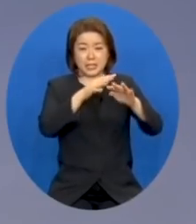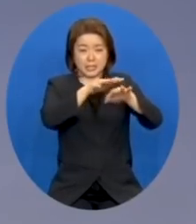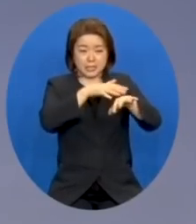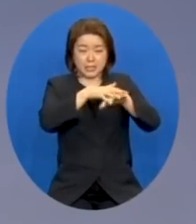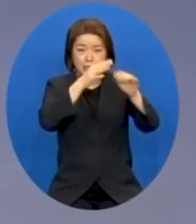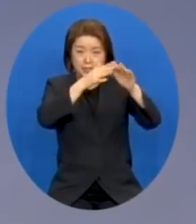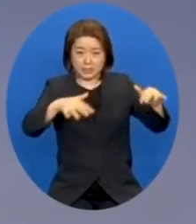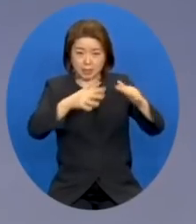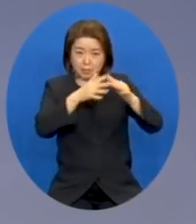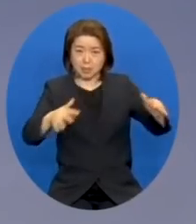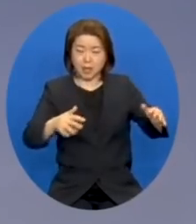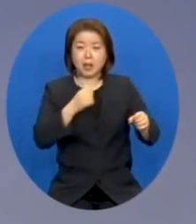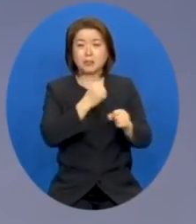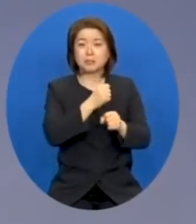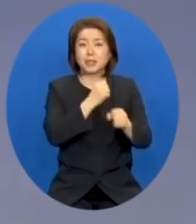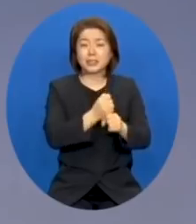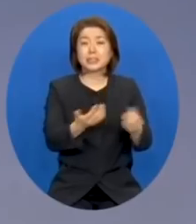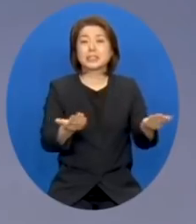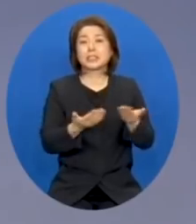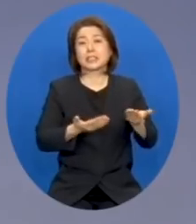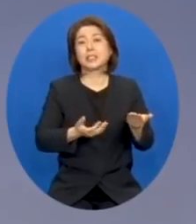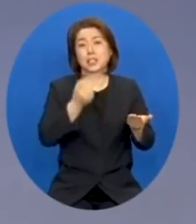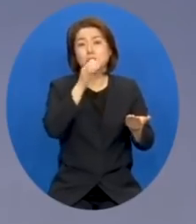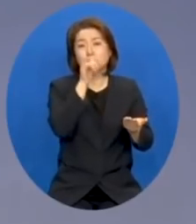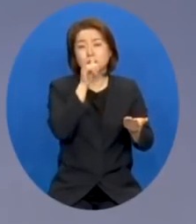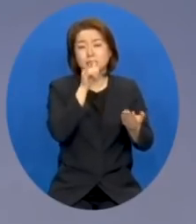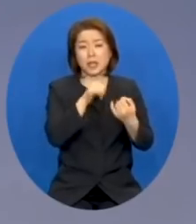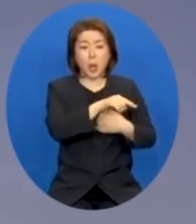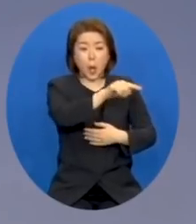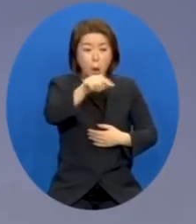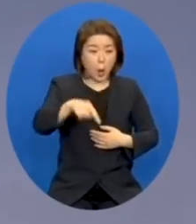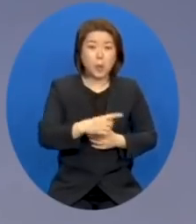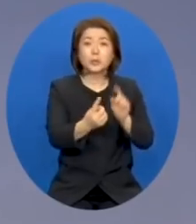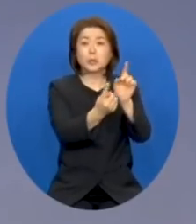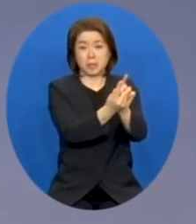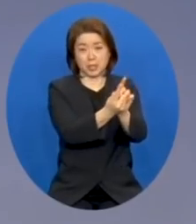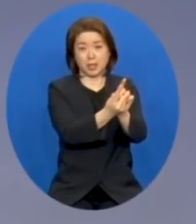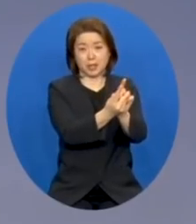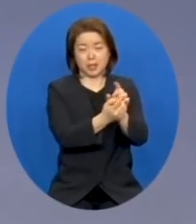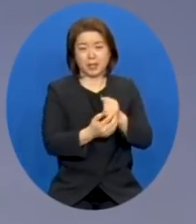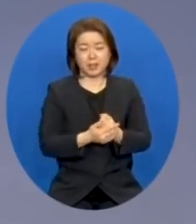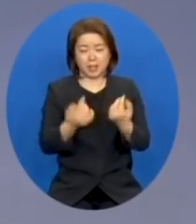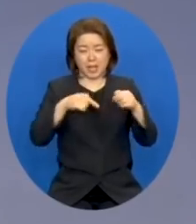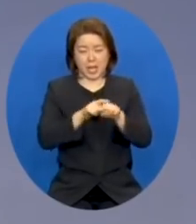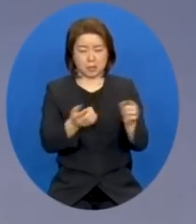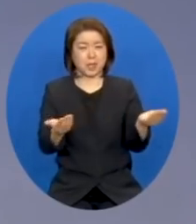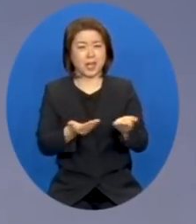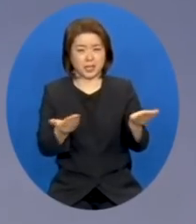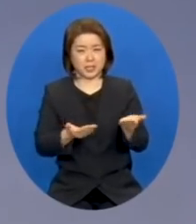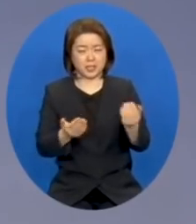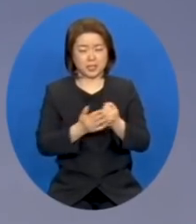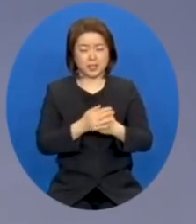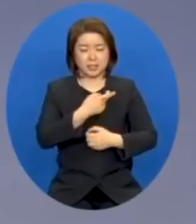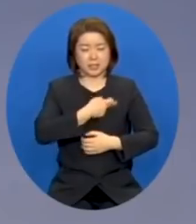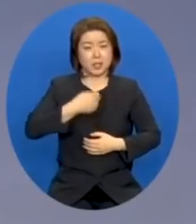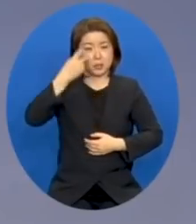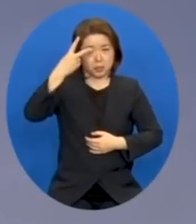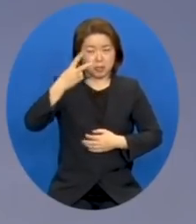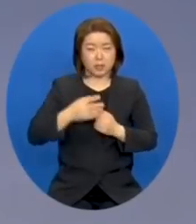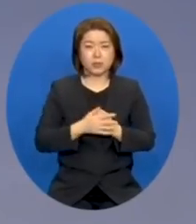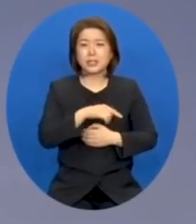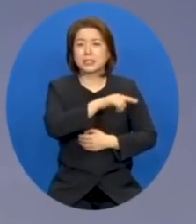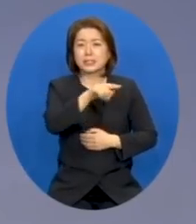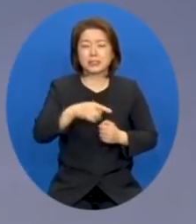만드는 그런 직업을 가지고 있었습니다 거기서 만났습니다 함께 일하면서 사도 바울이 그